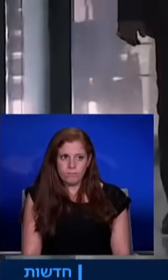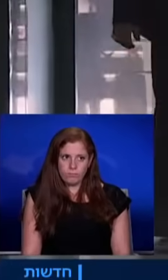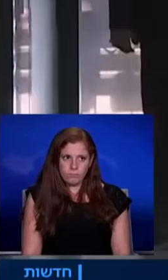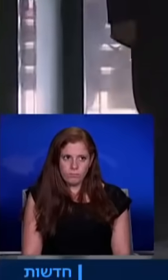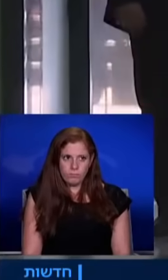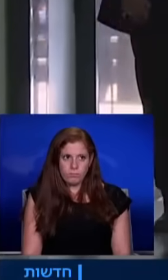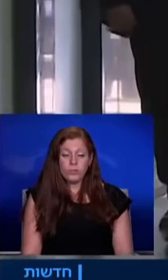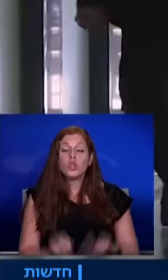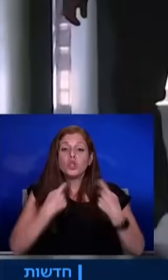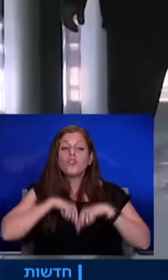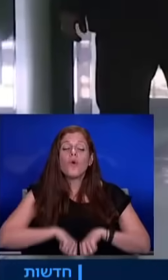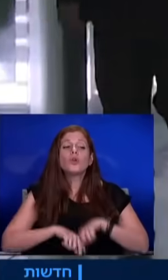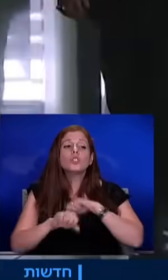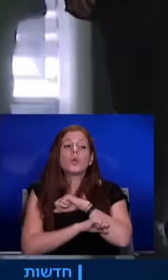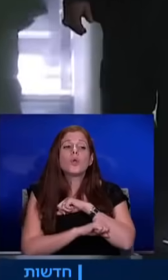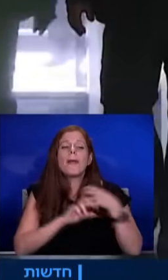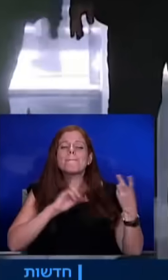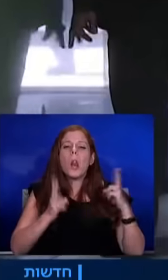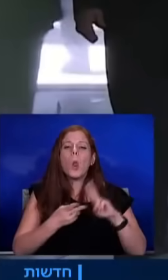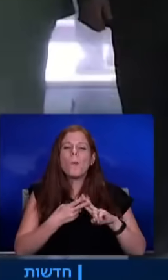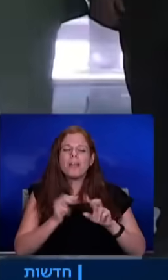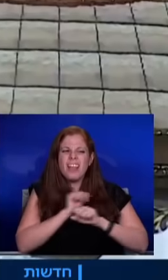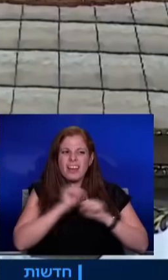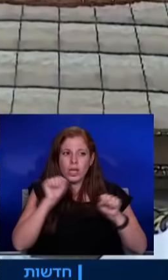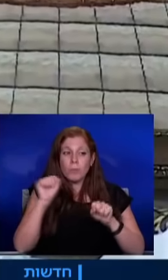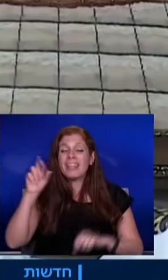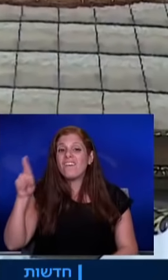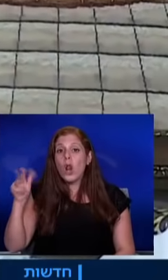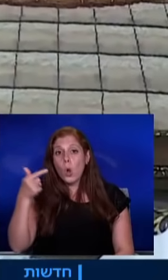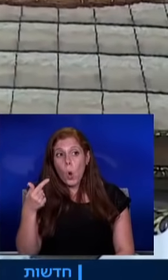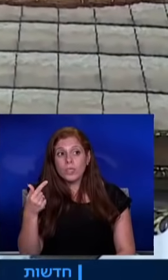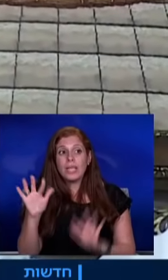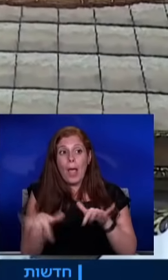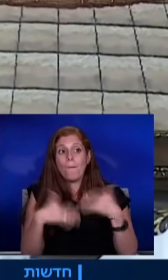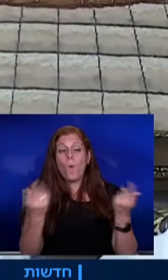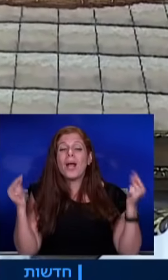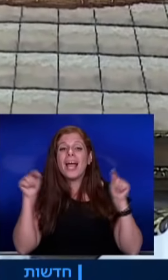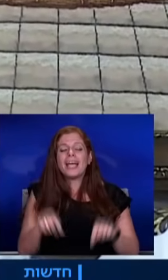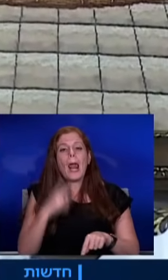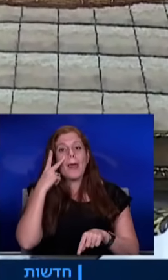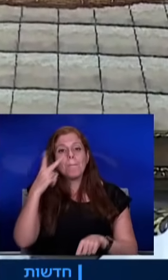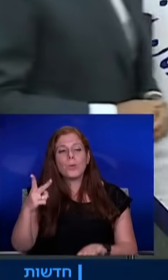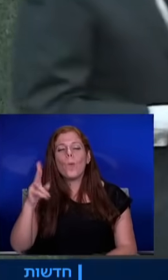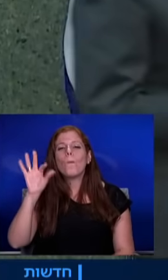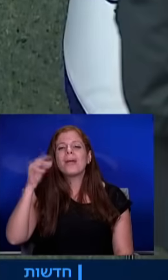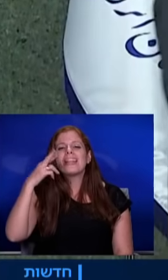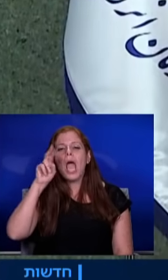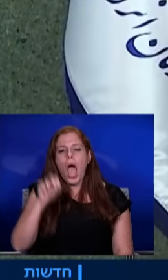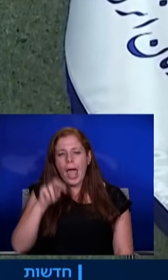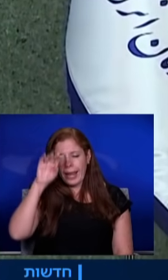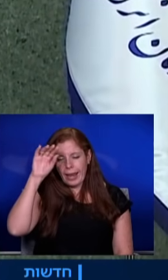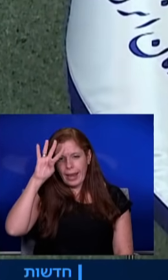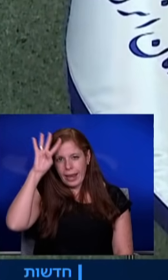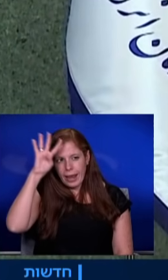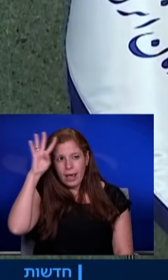יושב ראש הסוכנות הבינלאומית לאנרגיה אטומית רפאל גרוסי הגיע הבוקר לביקור דרמטי בטהרן למפגש עם ראש